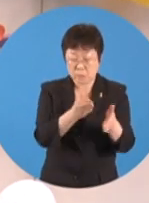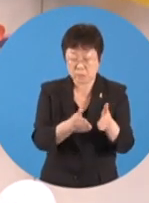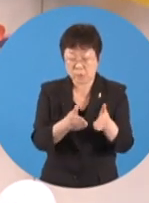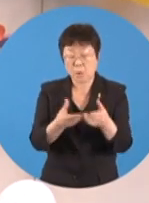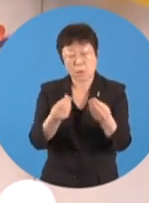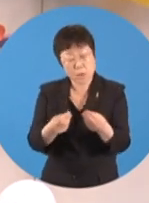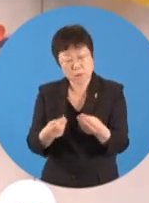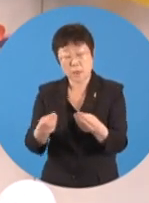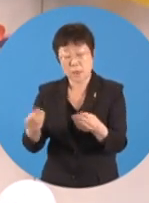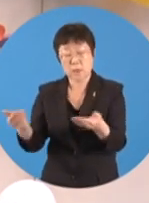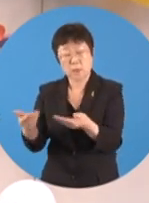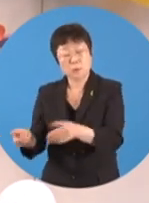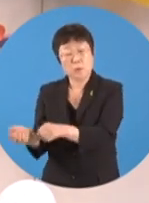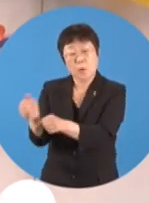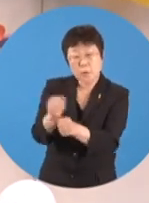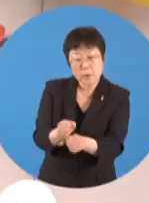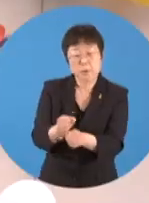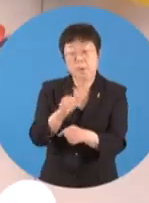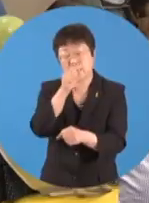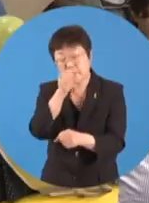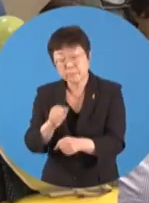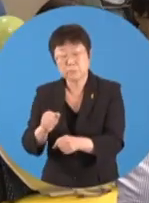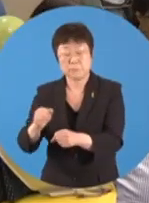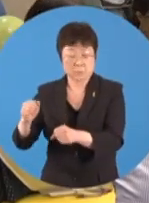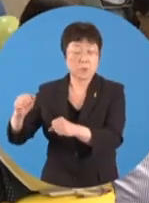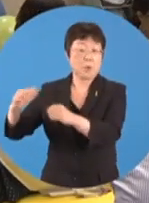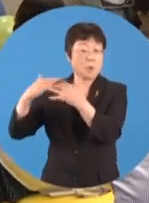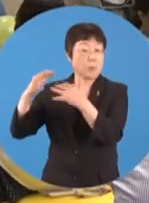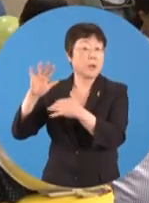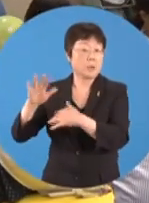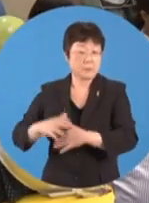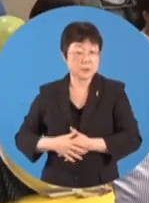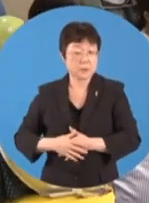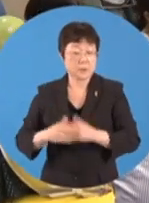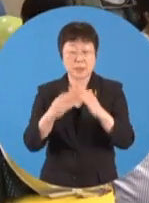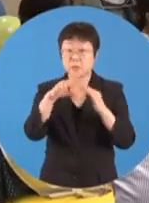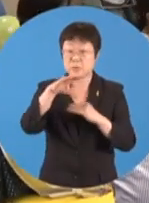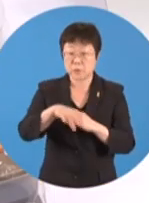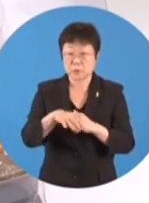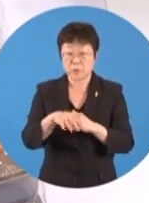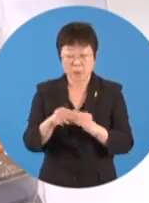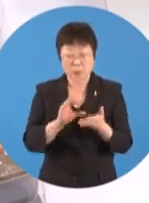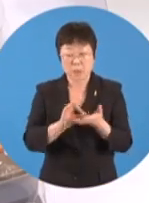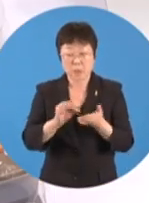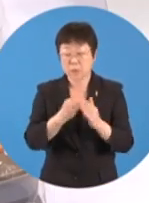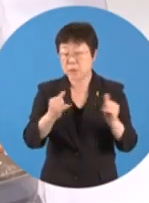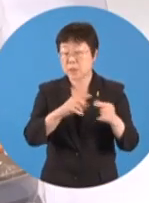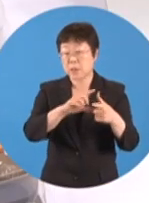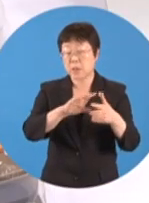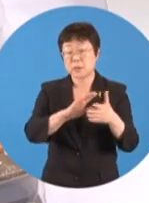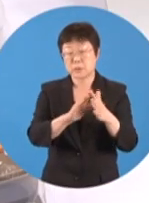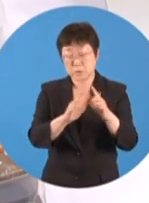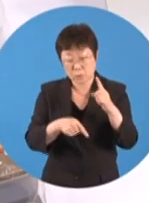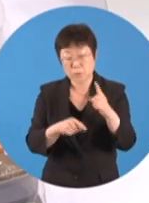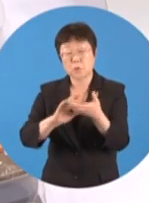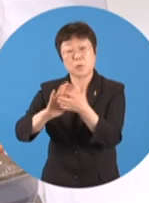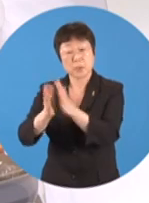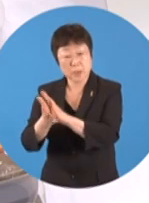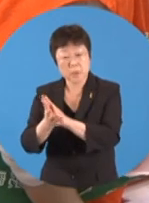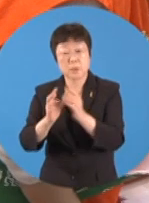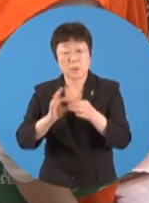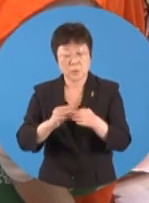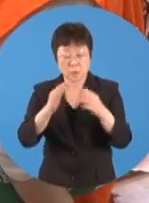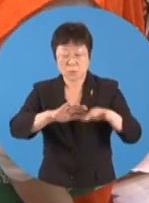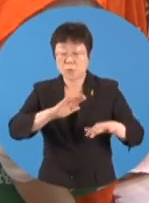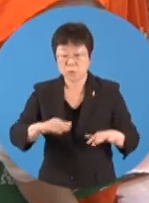やすくなったという評判をいただいております。 会場には消費者庁と徳島県による子どもの事故